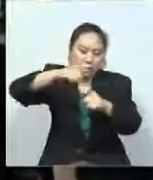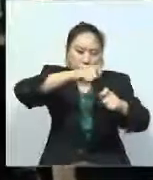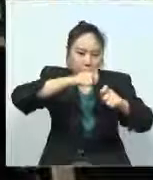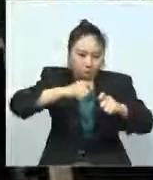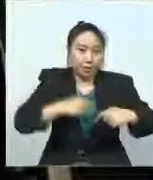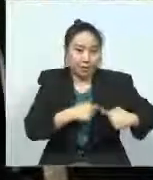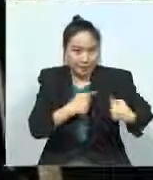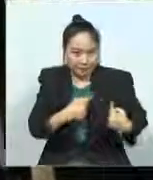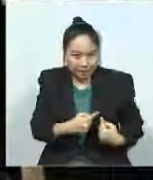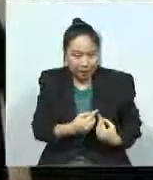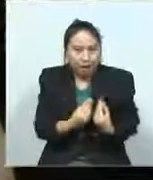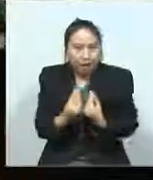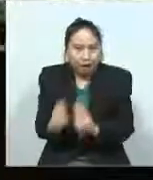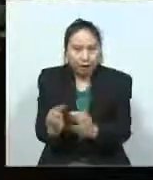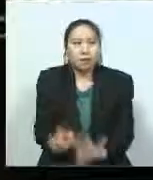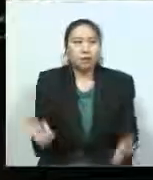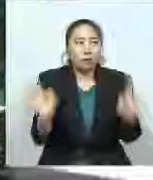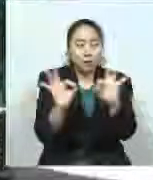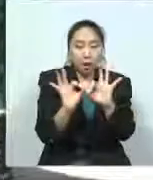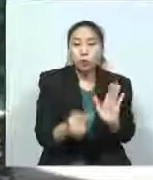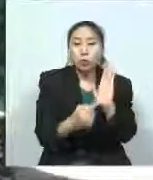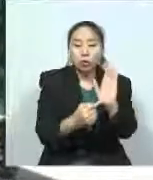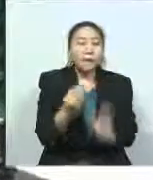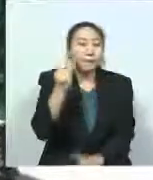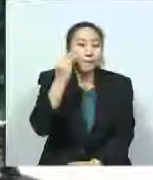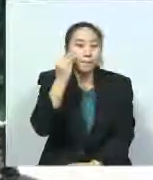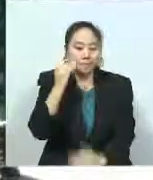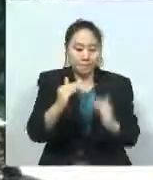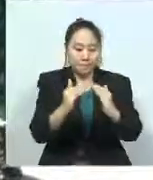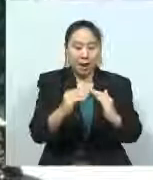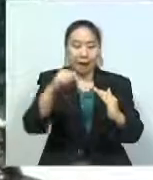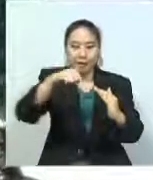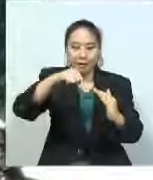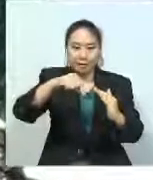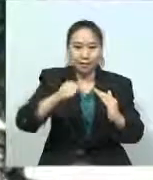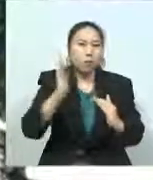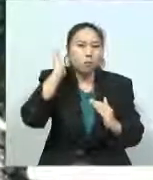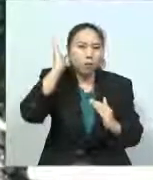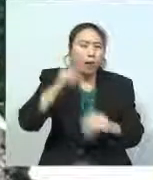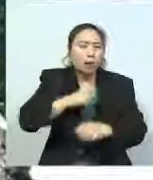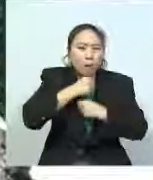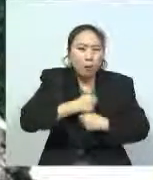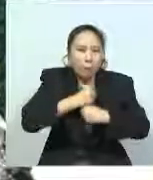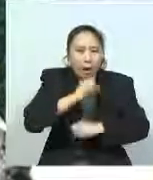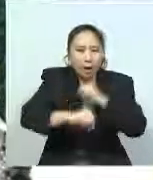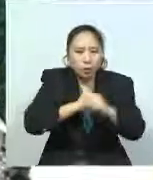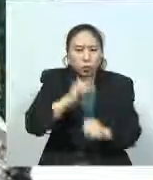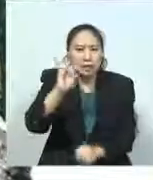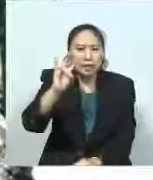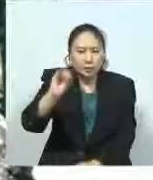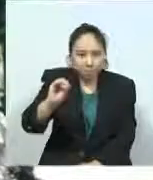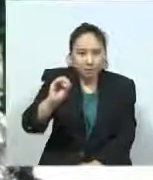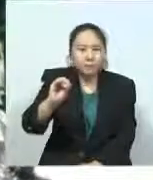กำลังใจเนี่ยสำคัญที่สุดนะคะโดยเฉพาะอย่างบ้านที่คุณปวีณาบอกไปเมื่อสักครู่นี้เนี่ยคุณตาอายุ70ปีแล้วเนี่ย